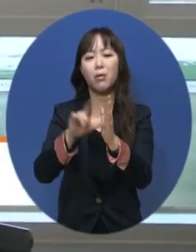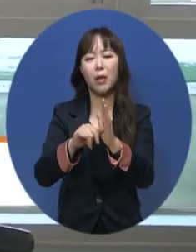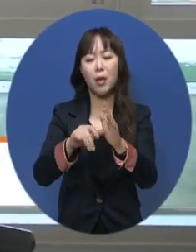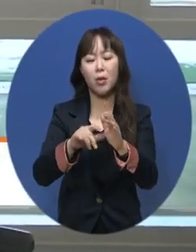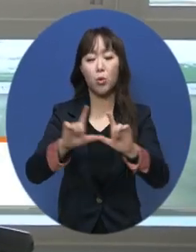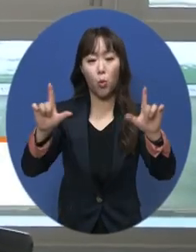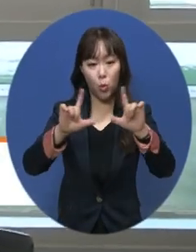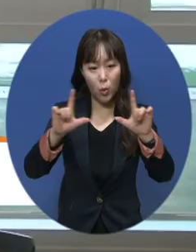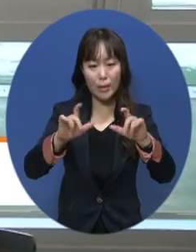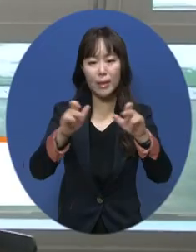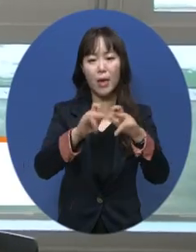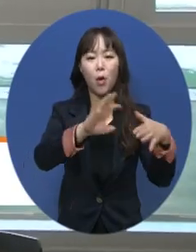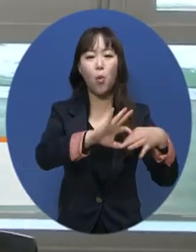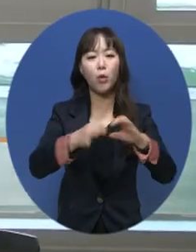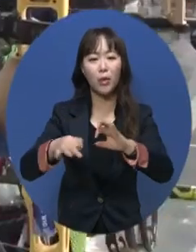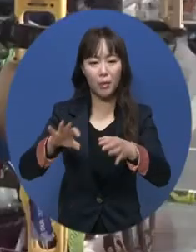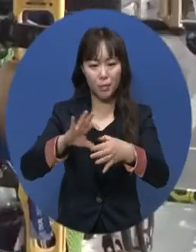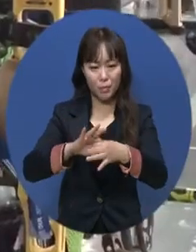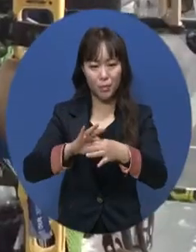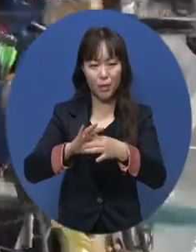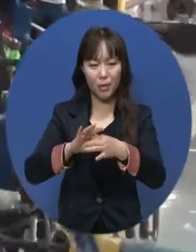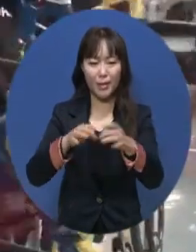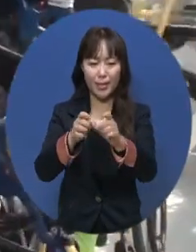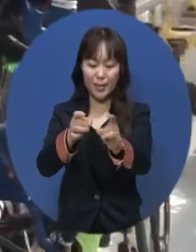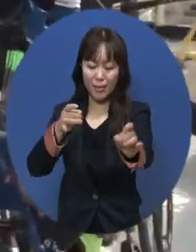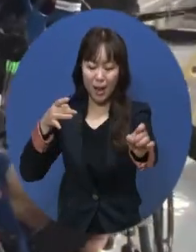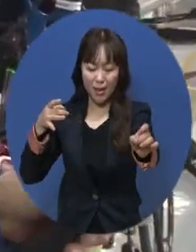가는 양궁 국가대표 선수들입니다.